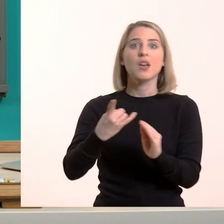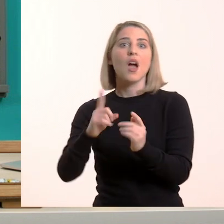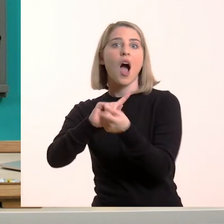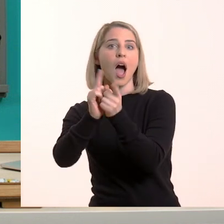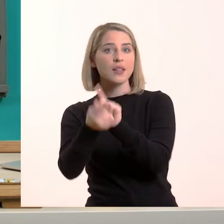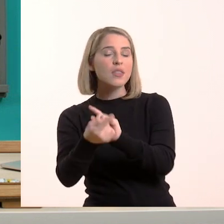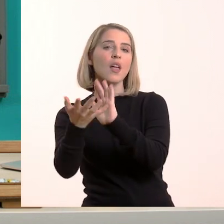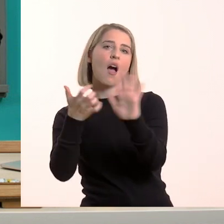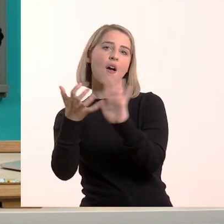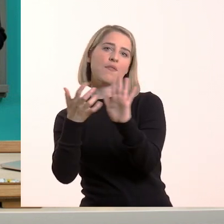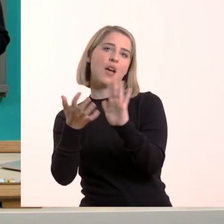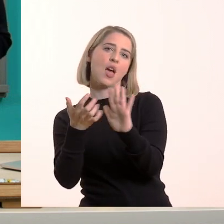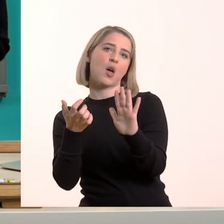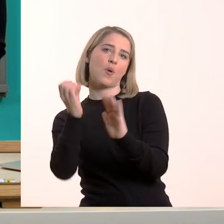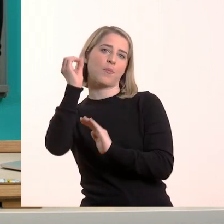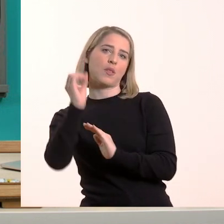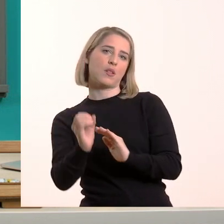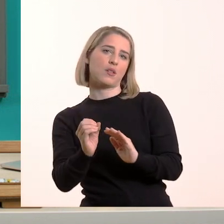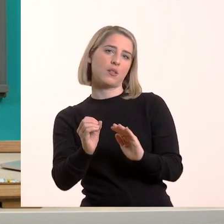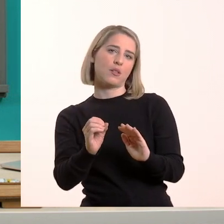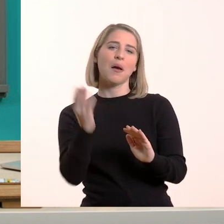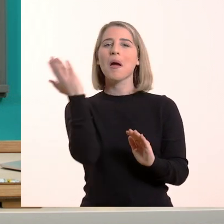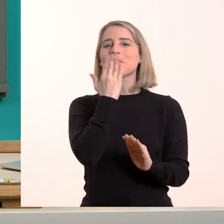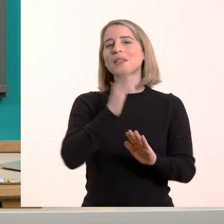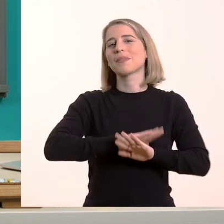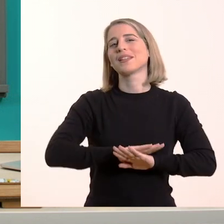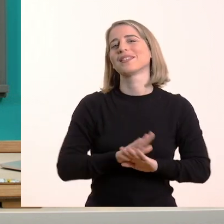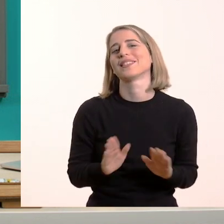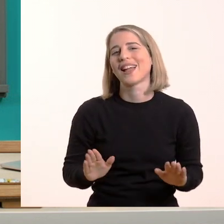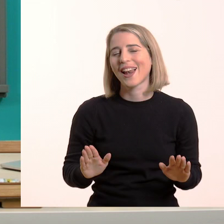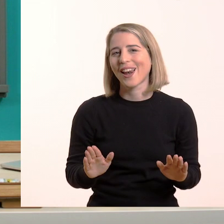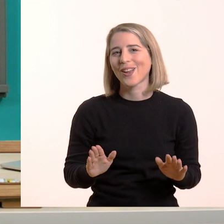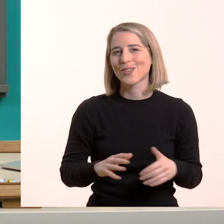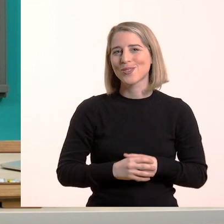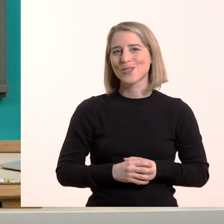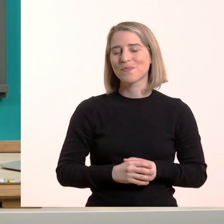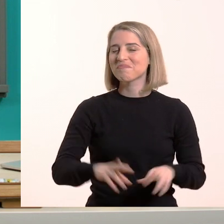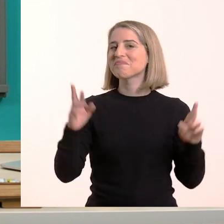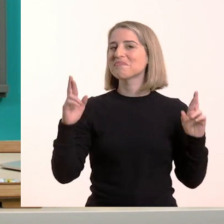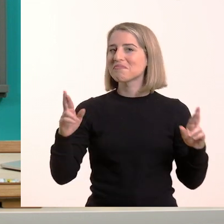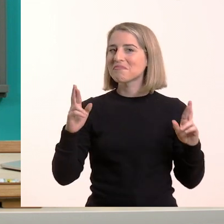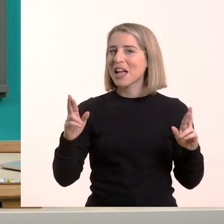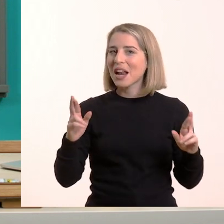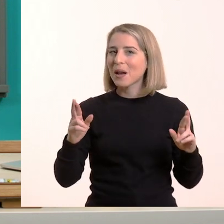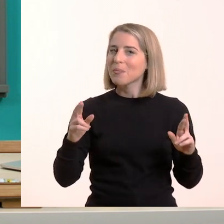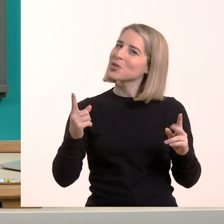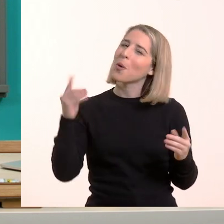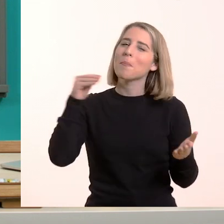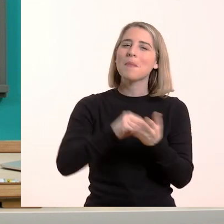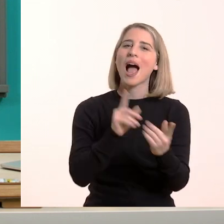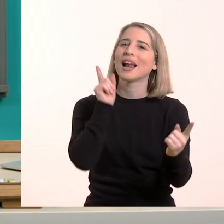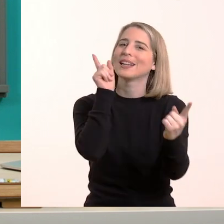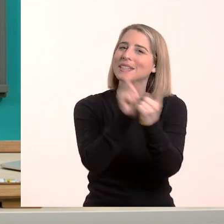μηδενικά. Αυτό λοιπόν ήταν το μάθημά μας, παιδιά, σήμερα. Ελπίζω να τα πούμε μια άλλη